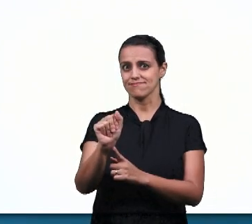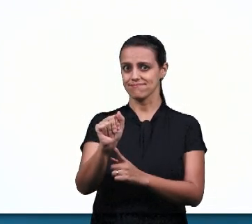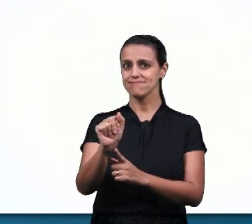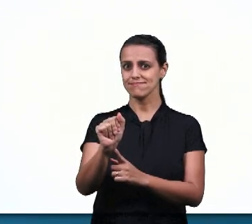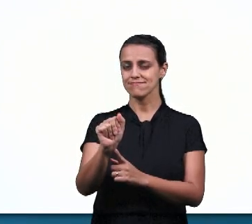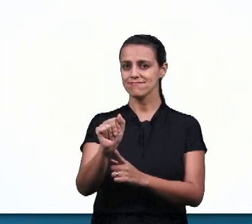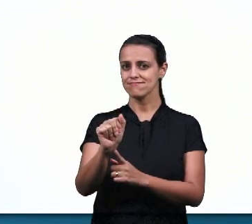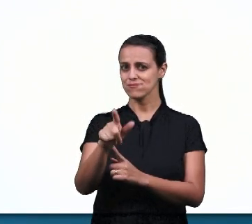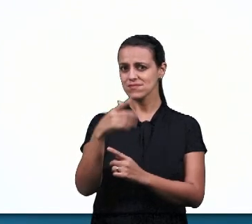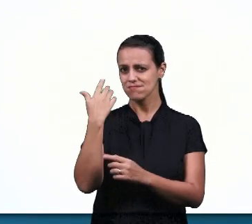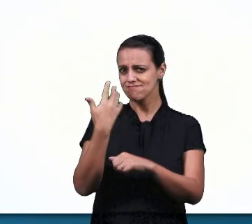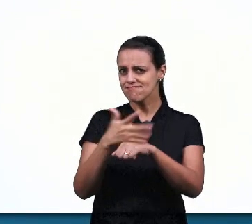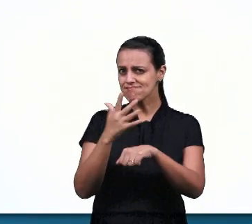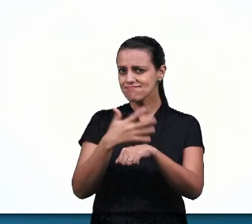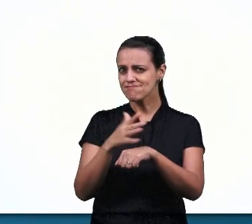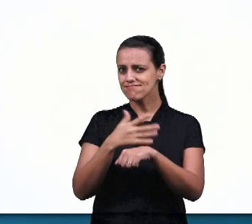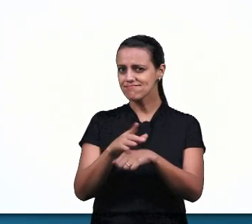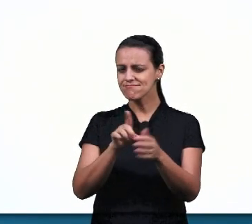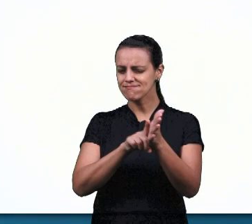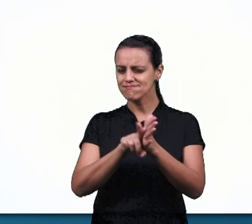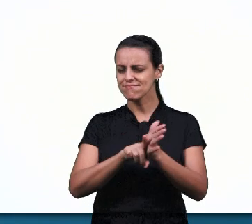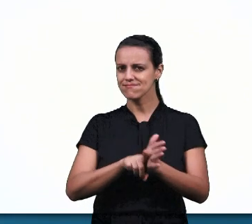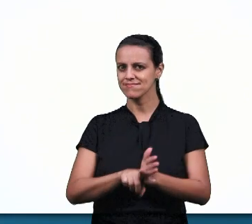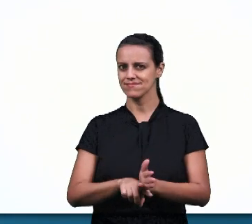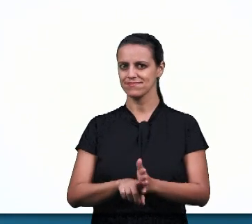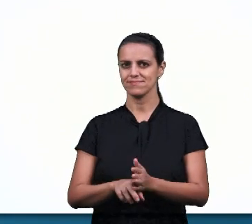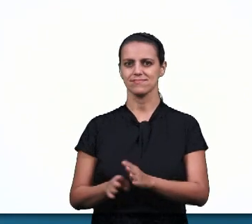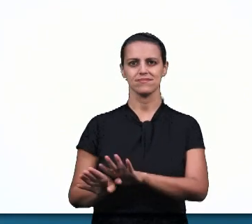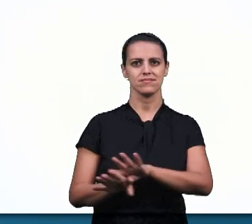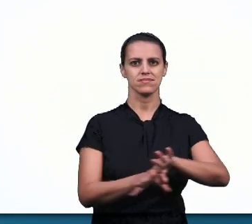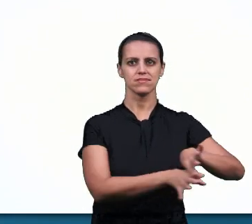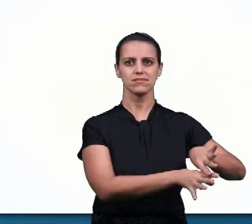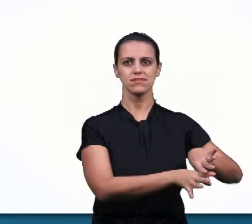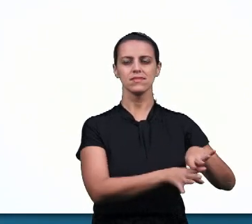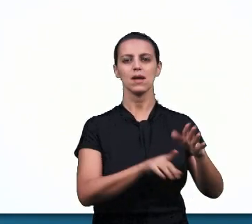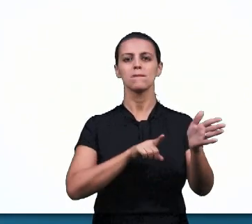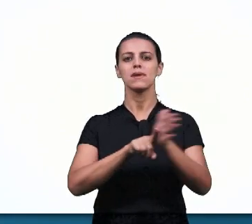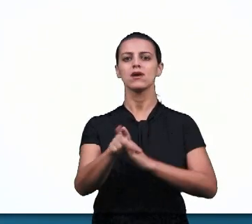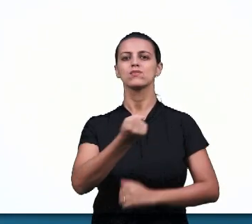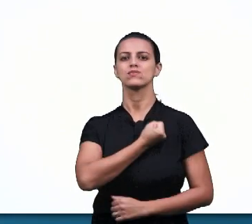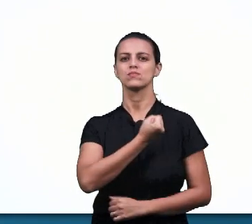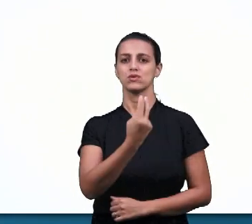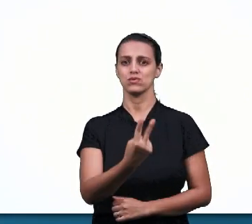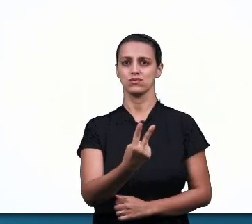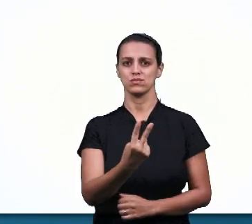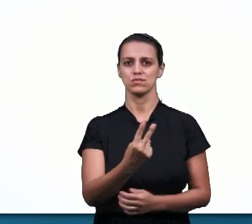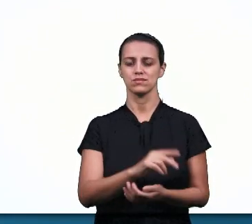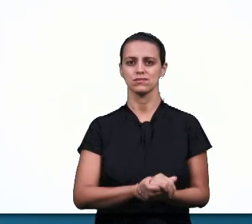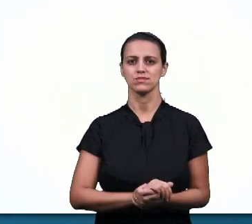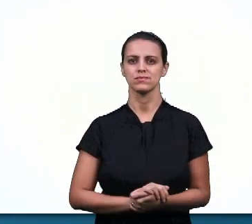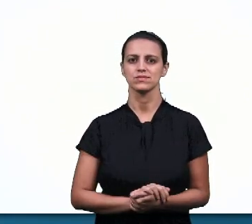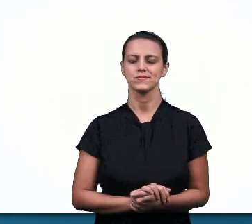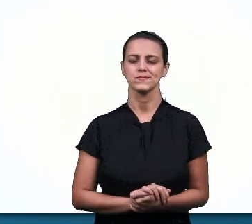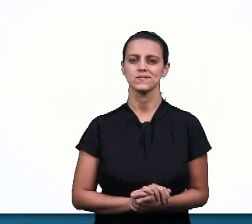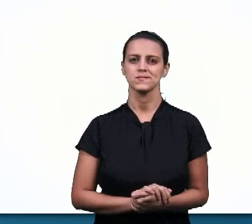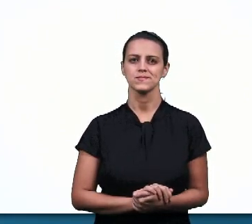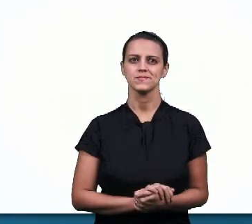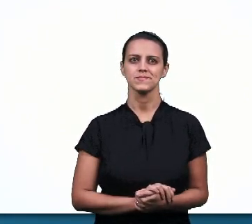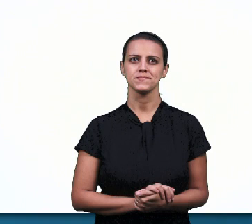question. Passons à la deuxième question. La question 2 est la deuxième